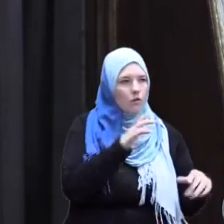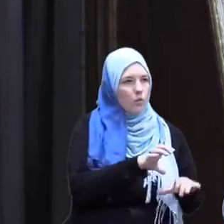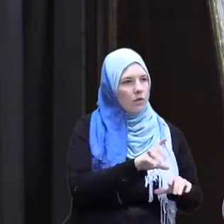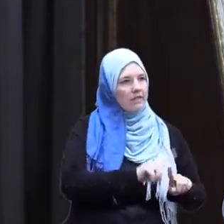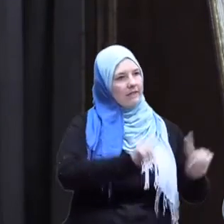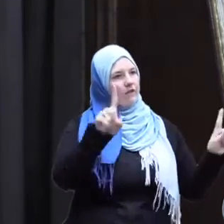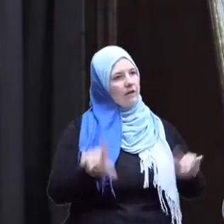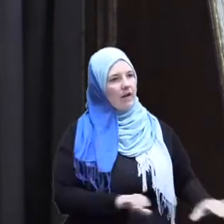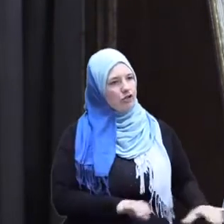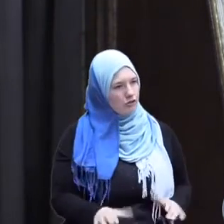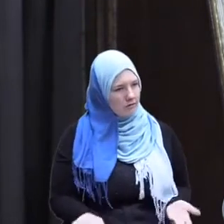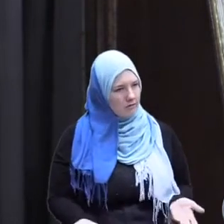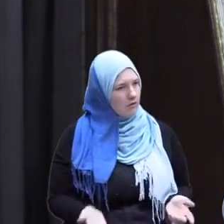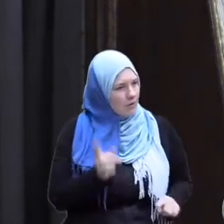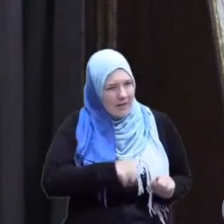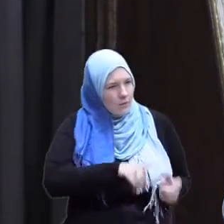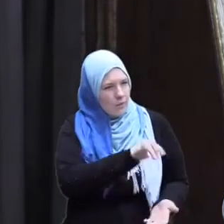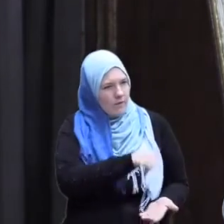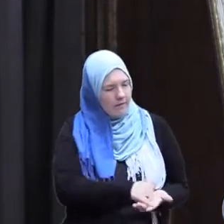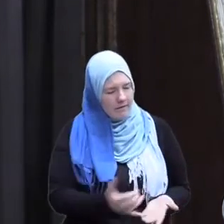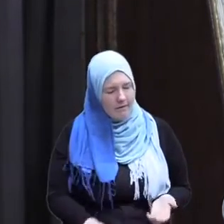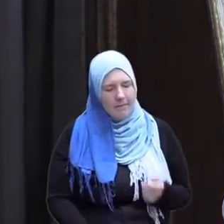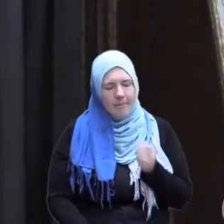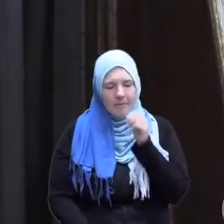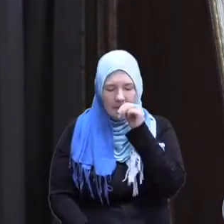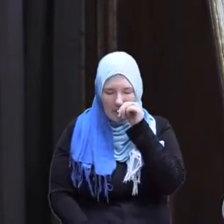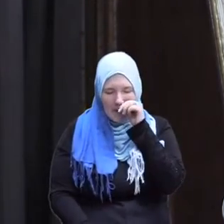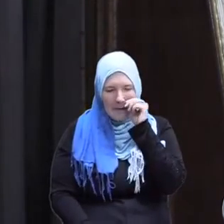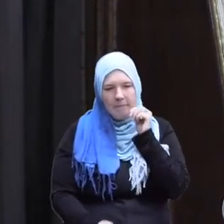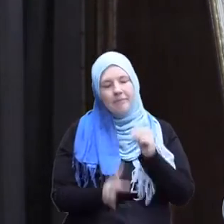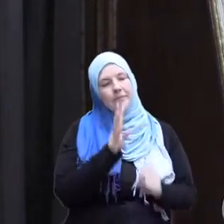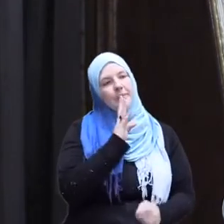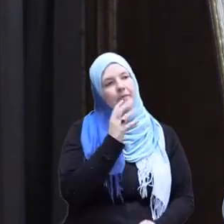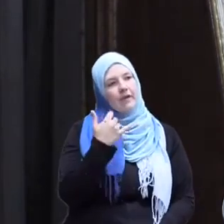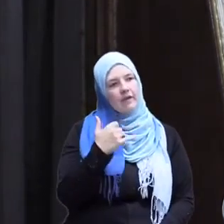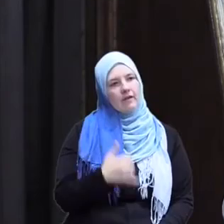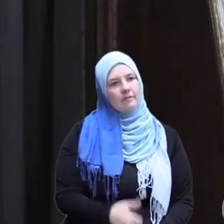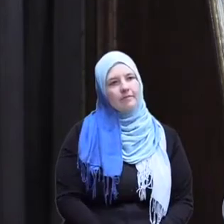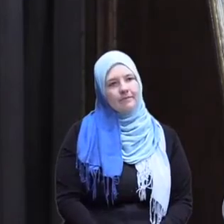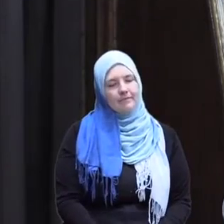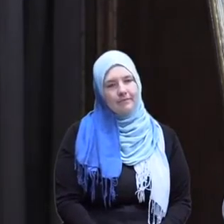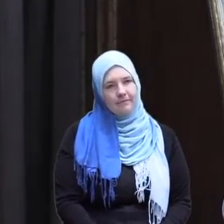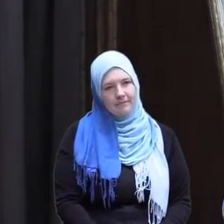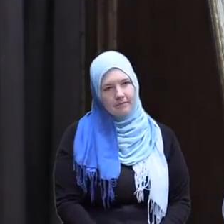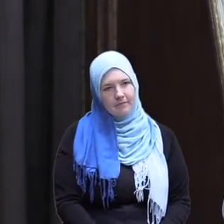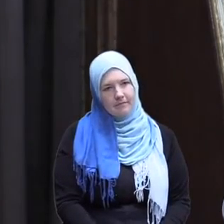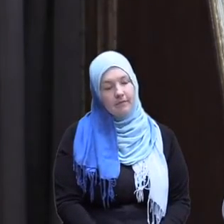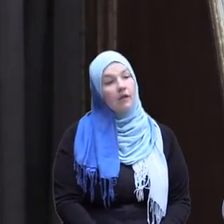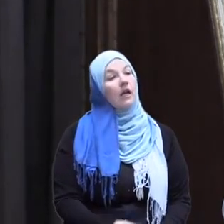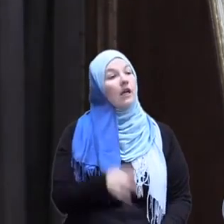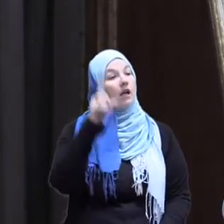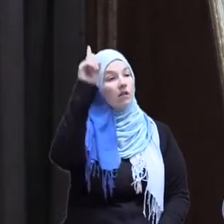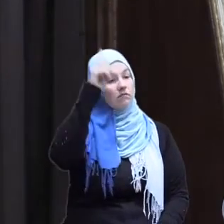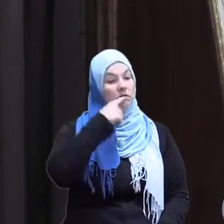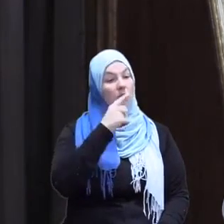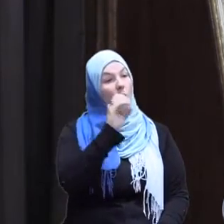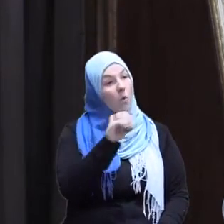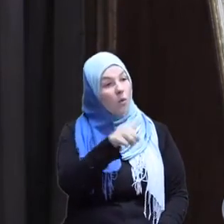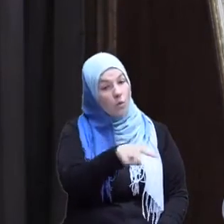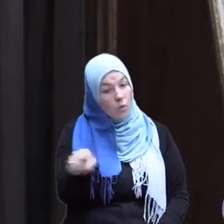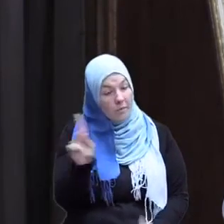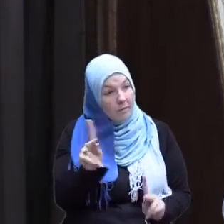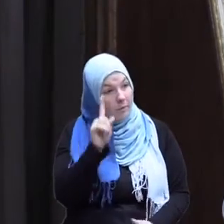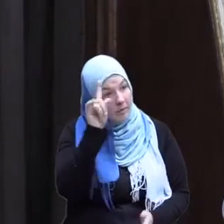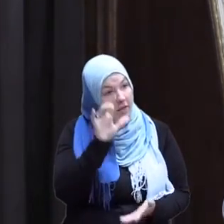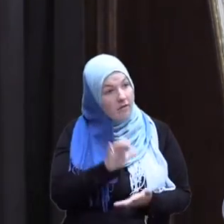issue. يَا أَيُّهَا الَّذِينَ آمَنُوا لِمَ تَقُولُونَ مَا لَا تَفْعَلُونَ. Oh, you who believe, why say